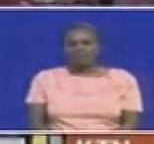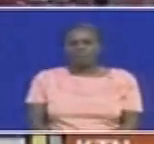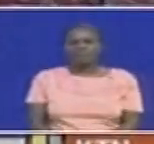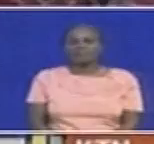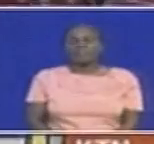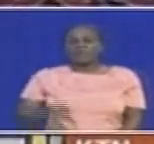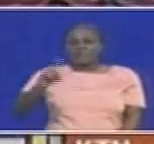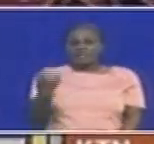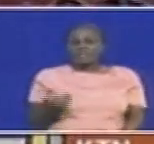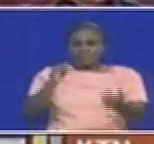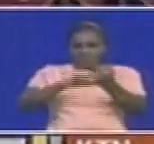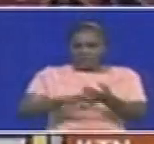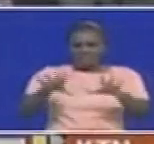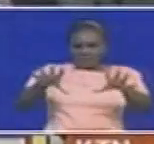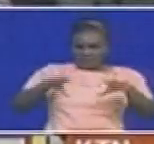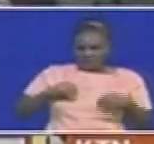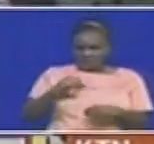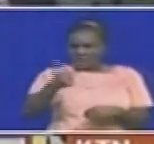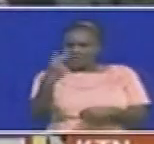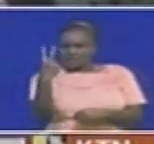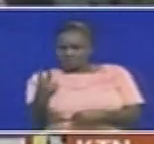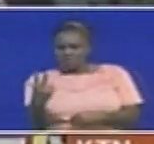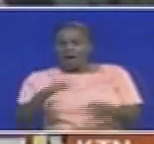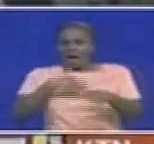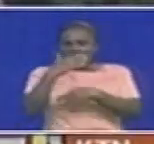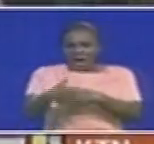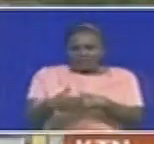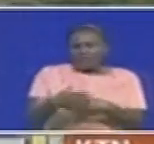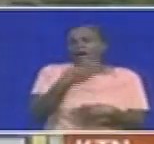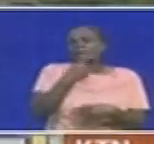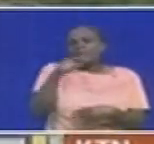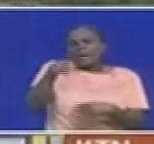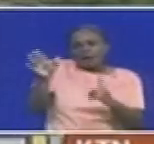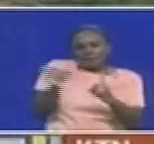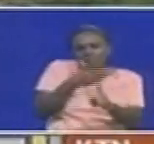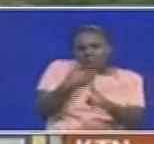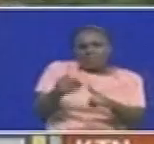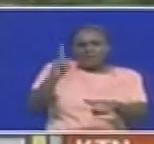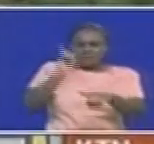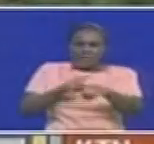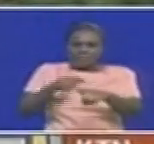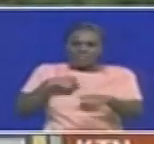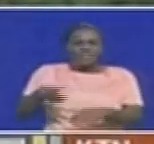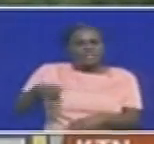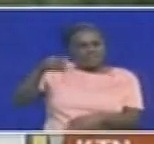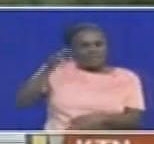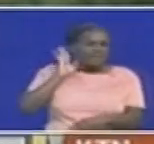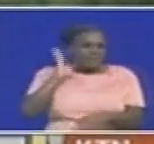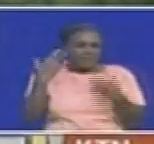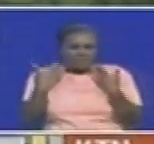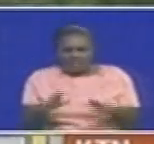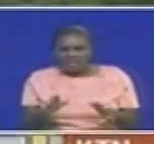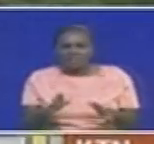Mke wa kwanza anasema alikubali wake wengine wawili baada ya mume wake kumsihi. Tulipopata mali, akaniambia mali imekuwa